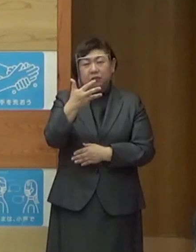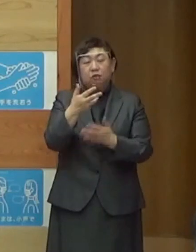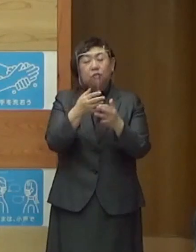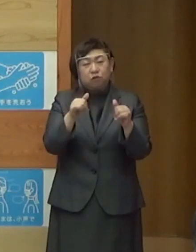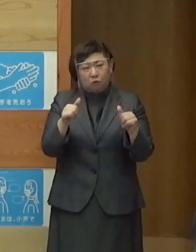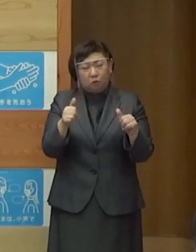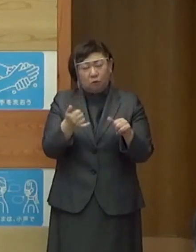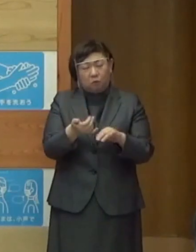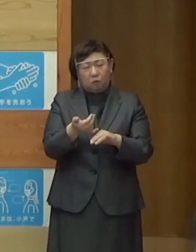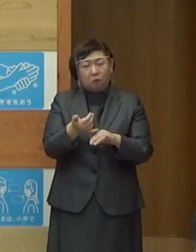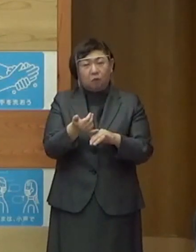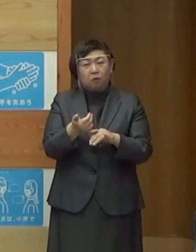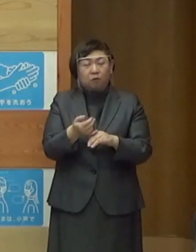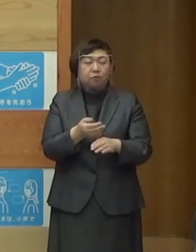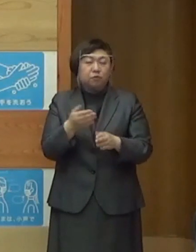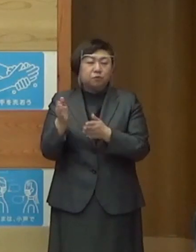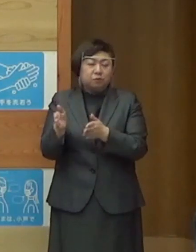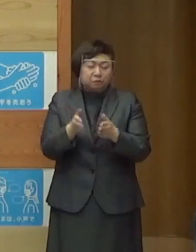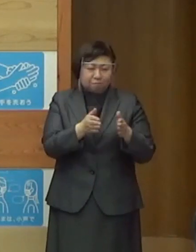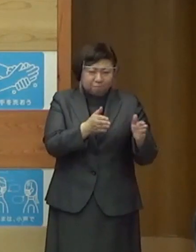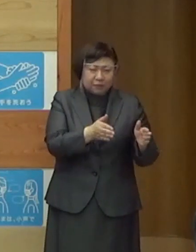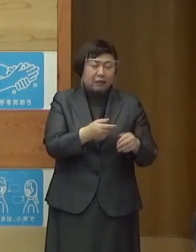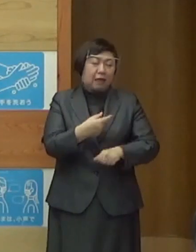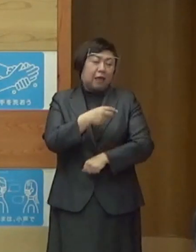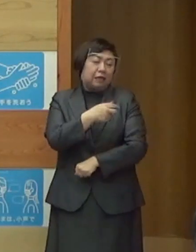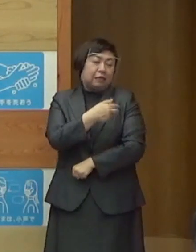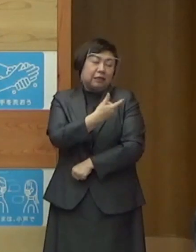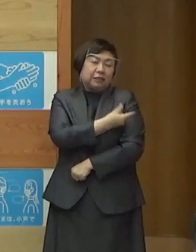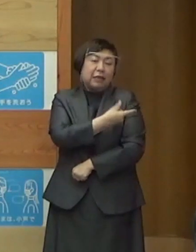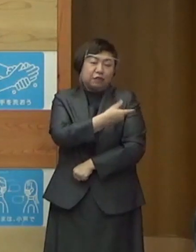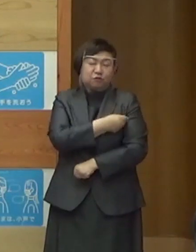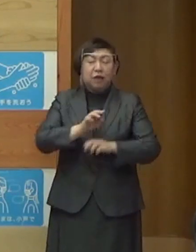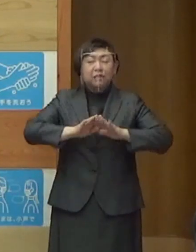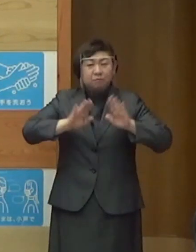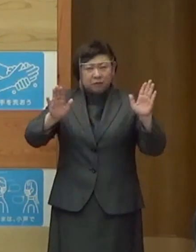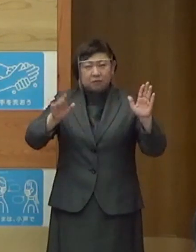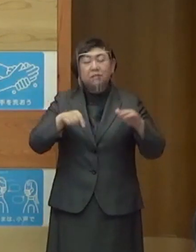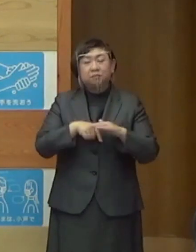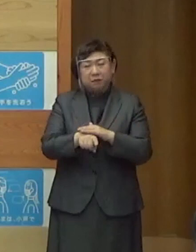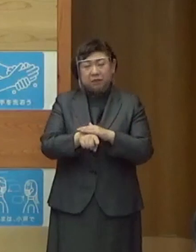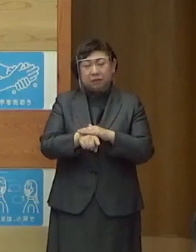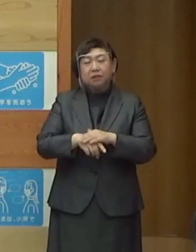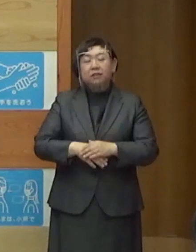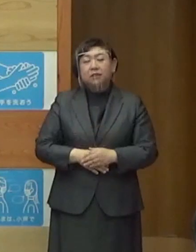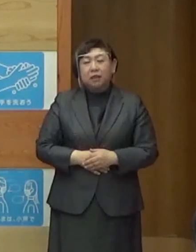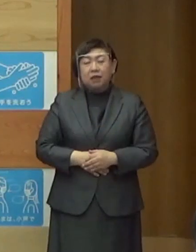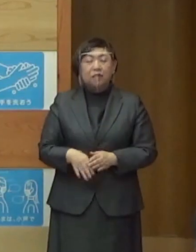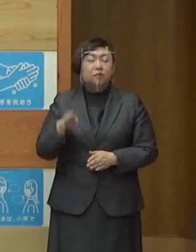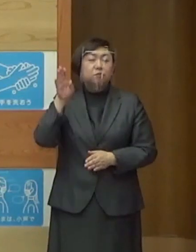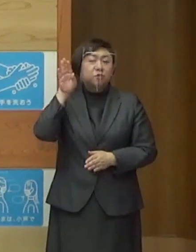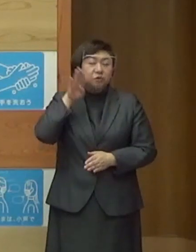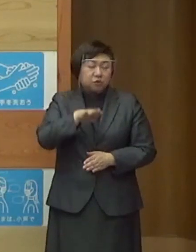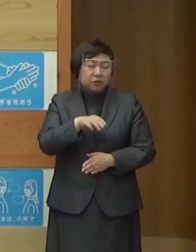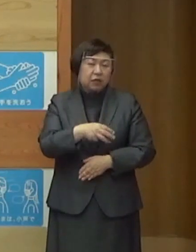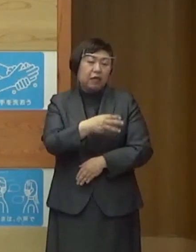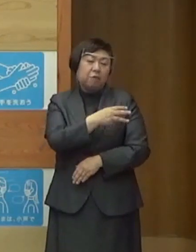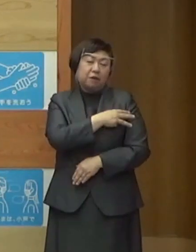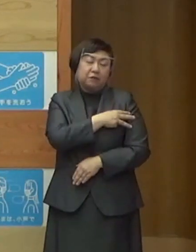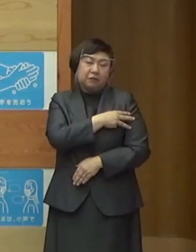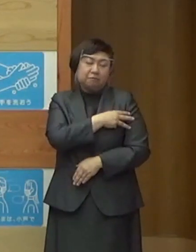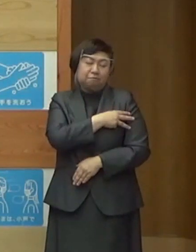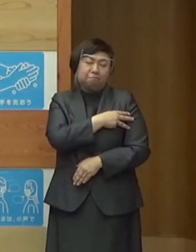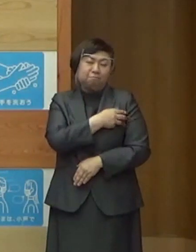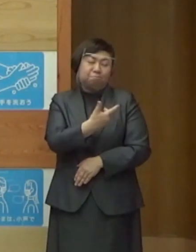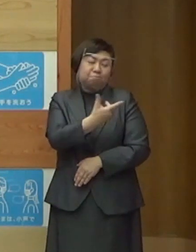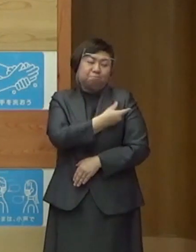月から順次3回目の接種を開始するということです。で、円滑にワクチン接種、これが進む